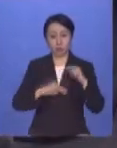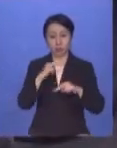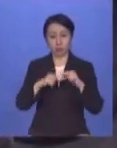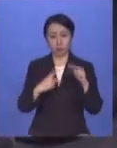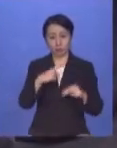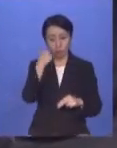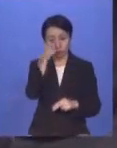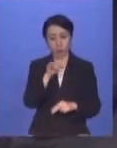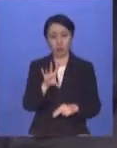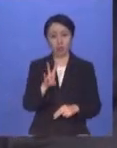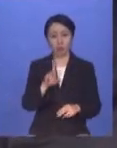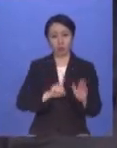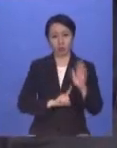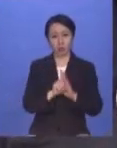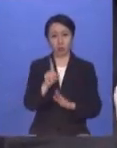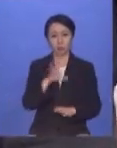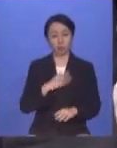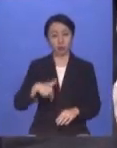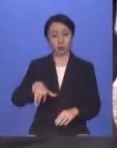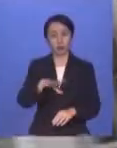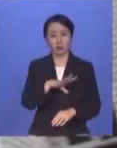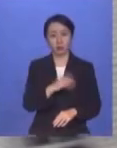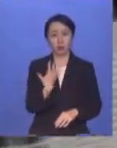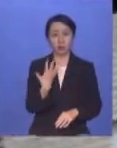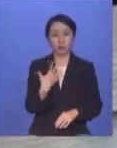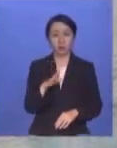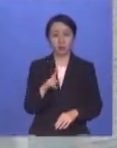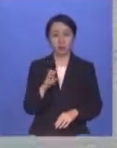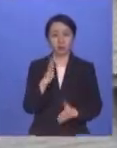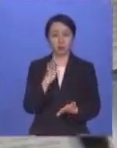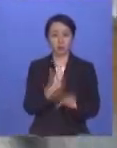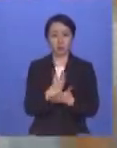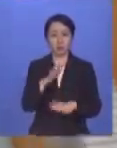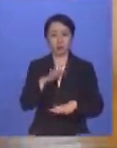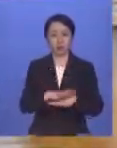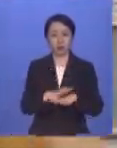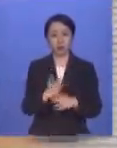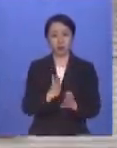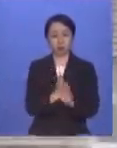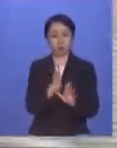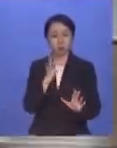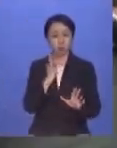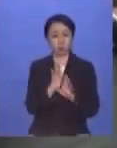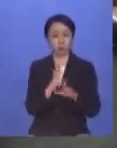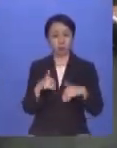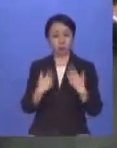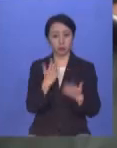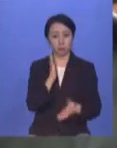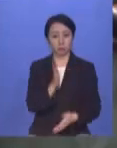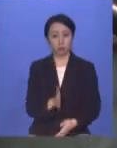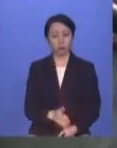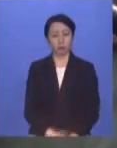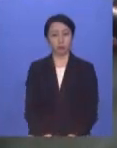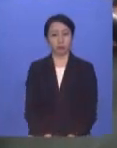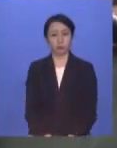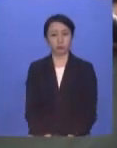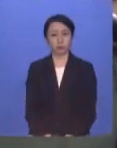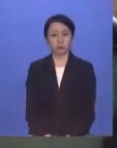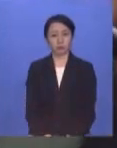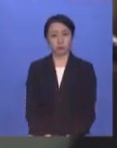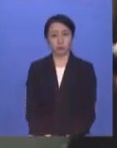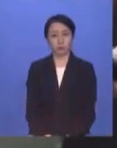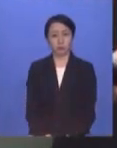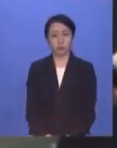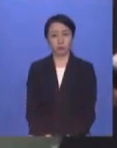жылдың қараша айында басталған. Бұл жерде барлығы 50 пәтер бар. Ол отбасы банк арқылы кезекте тұрған тұрғындарға беріледі. Данное жилье будет